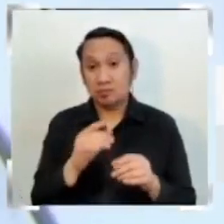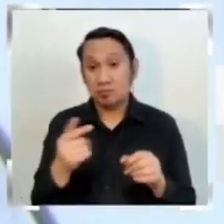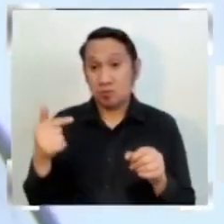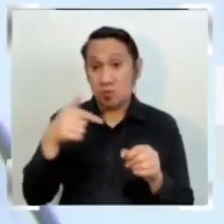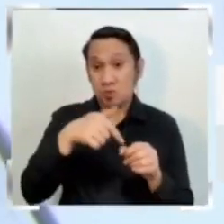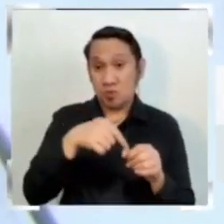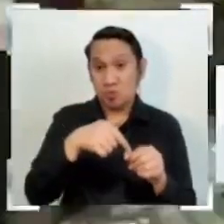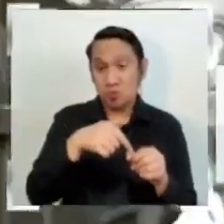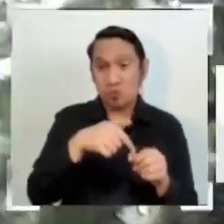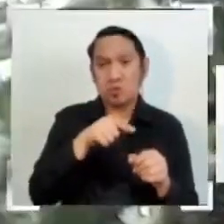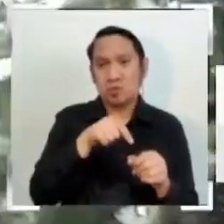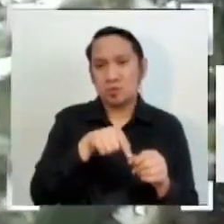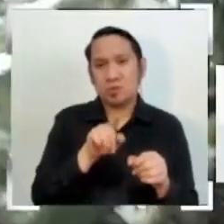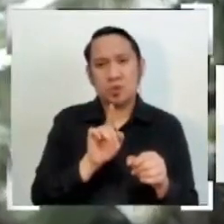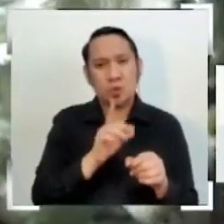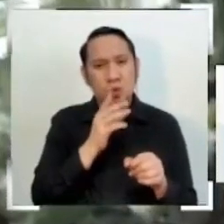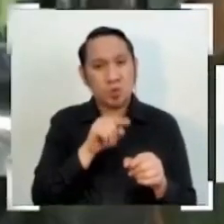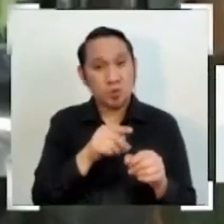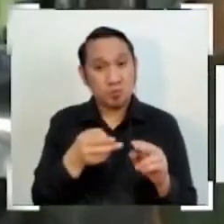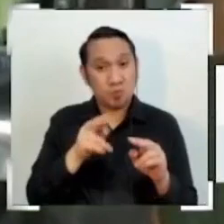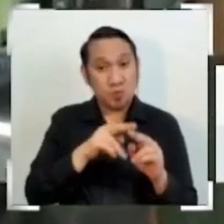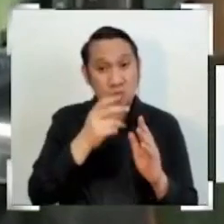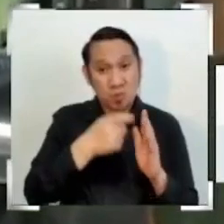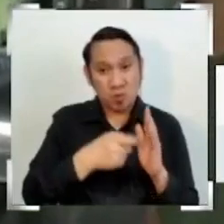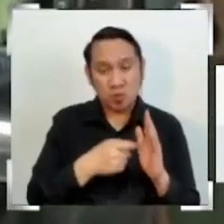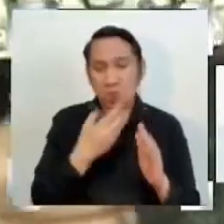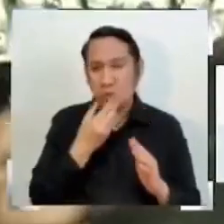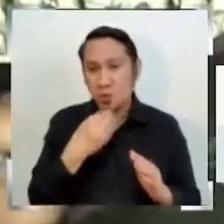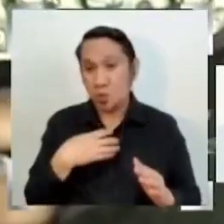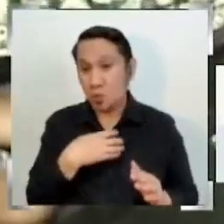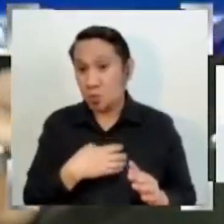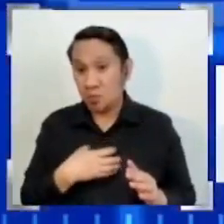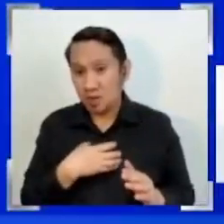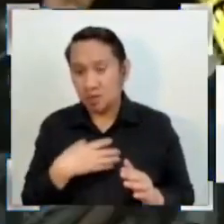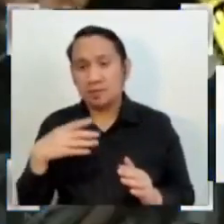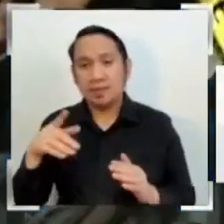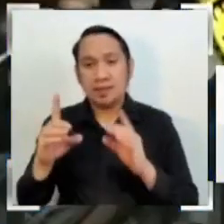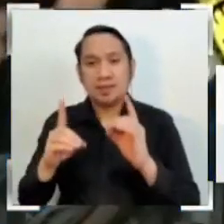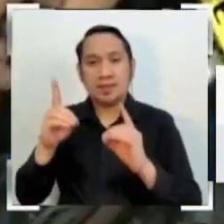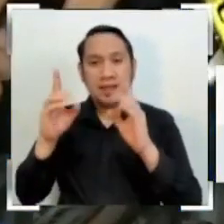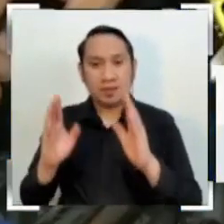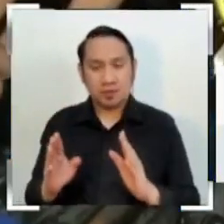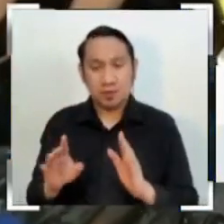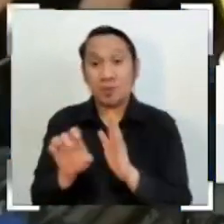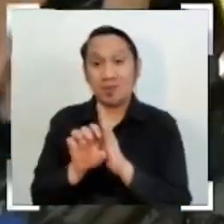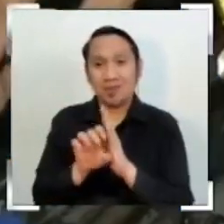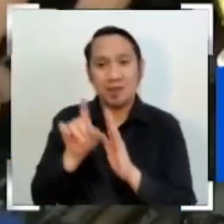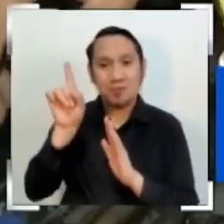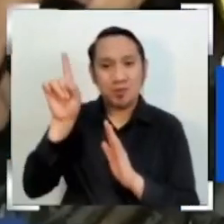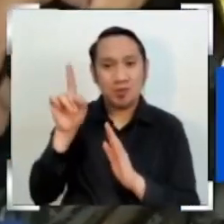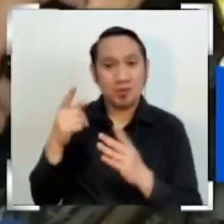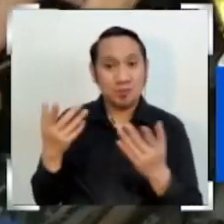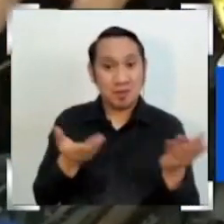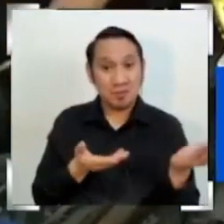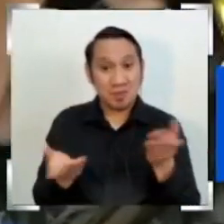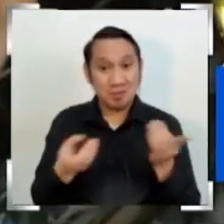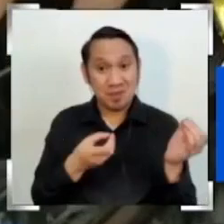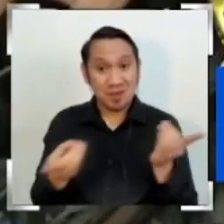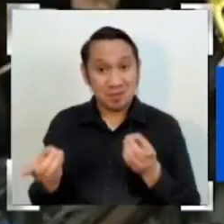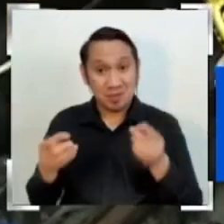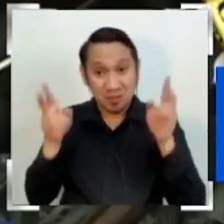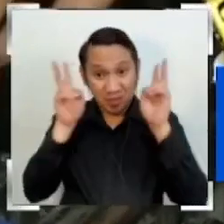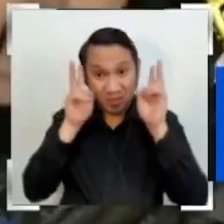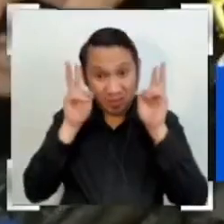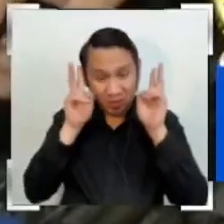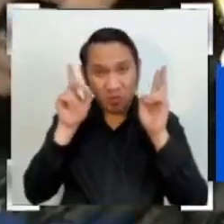pinaka-umaaray ang mga driver, gaya ng mga biyahero ng gulay sa Balintawak Market. Kailangan gulay eh. Kailangan ng tao. Kaya kahit